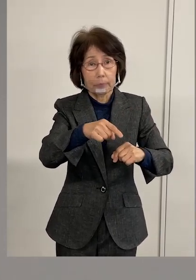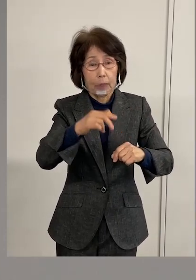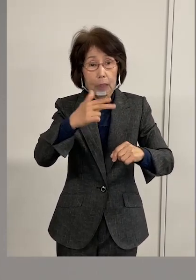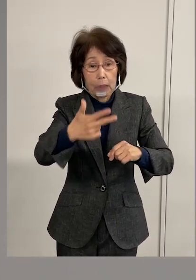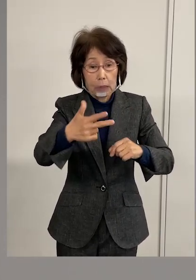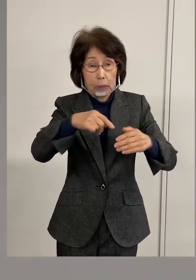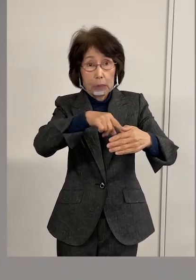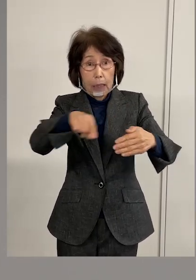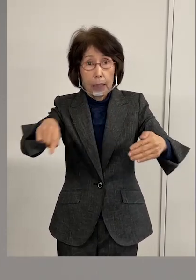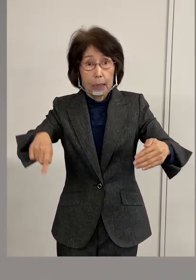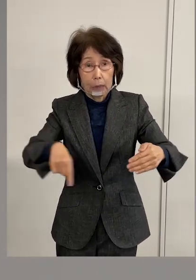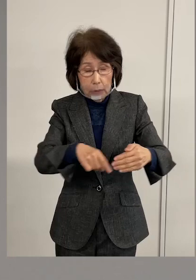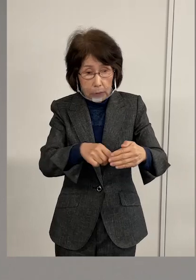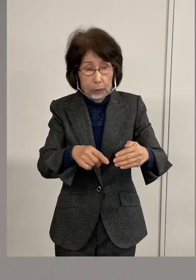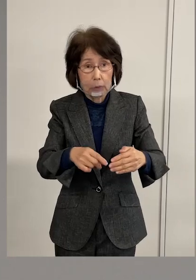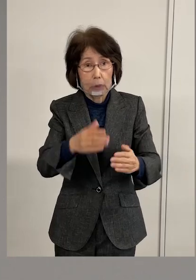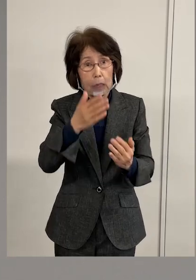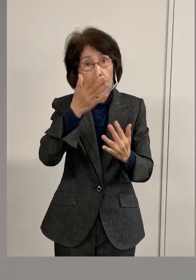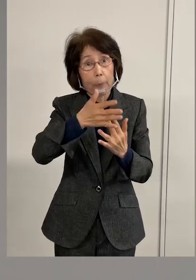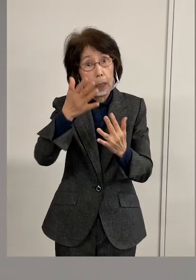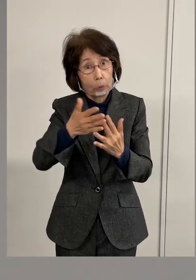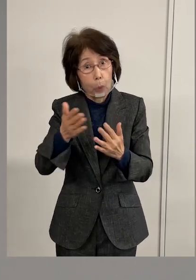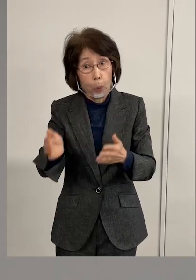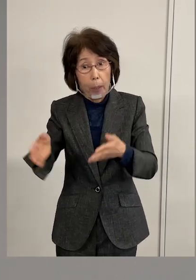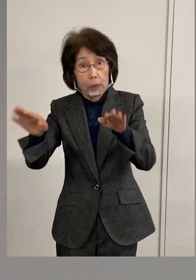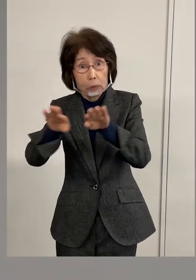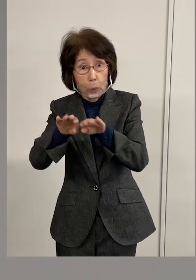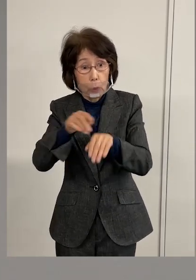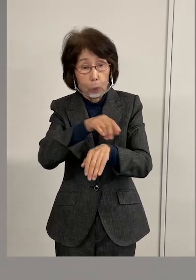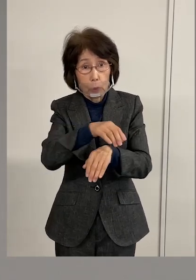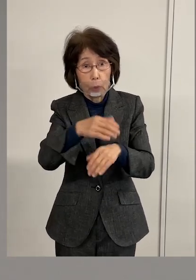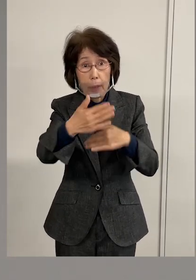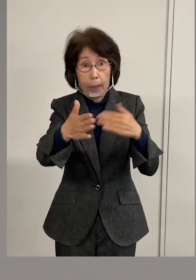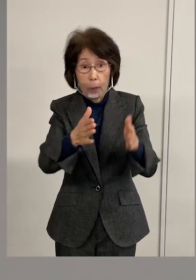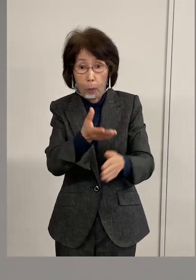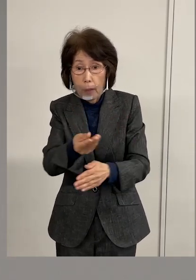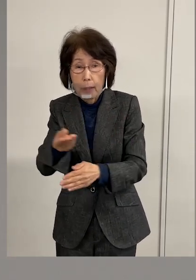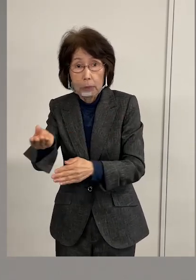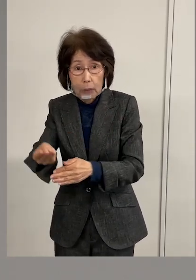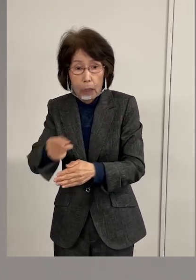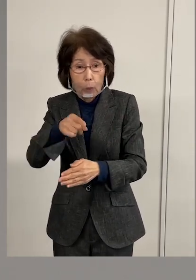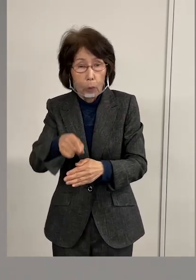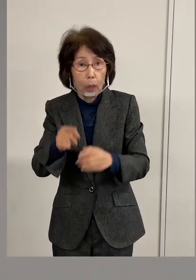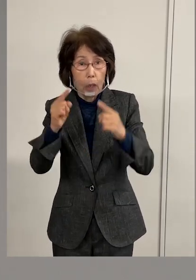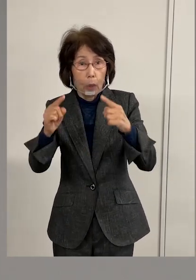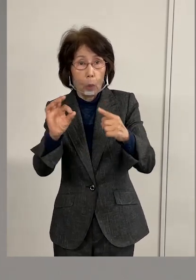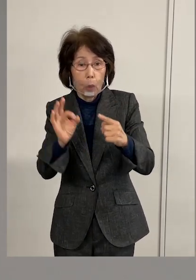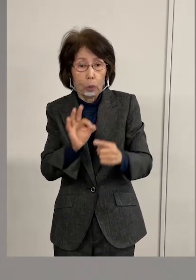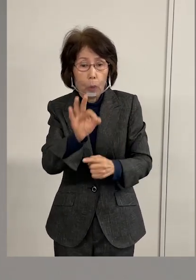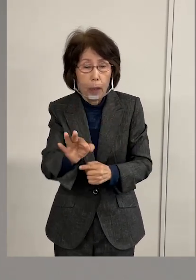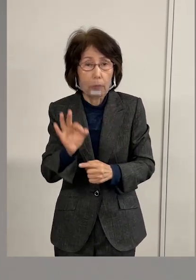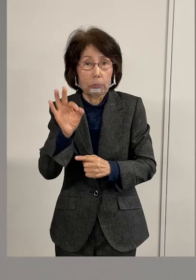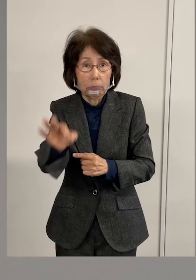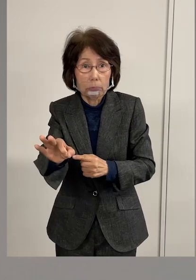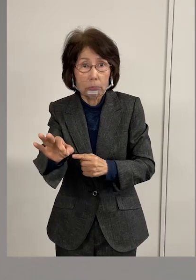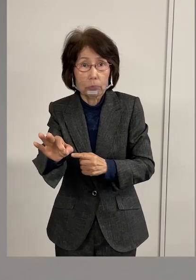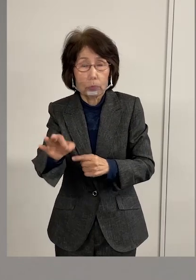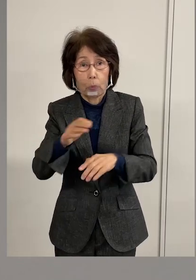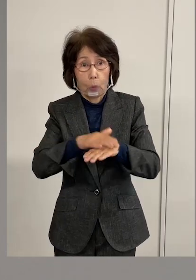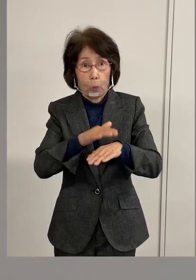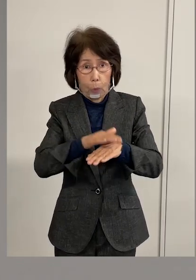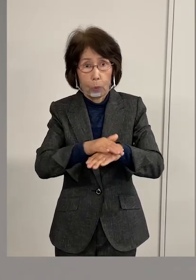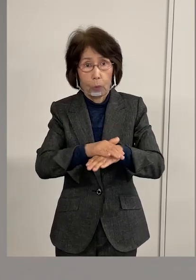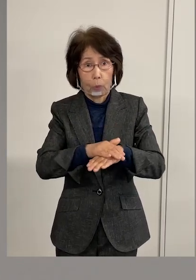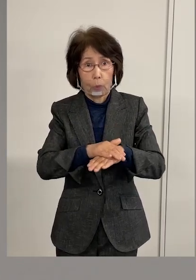ります、空いてるアパートとかマンションとかそこを借りて、で、それで公費で借りて支払うというやり方なんです